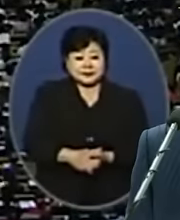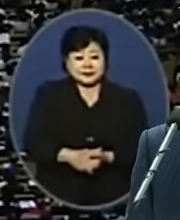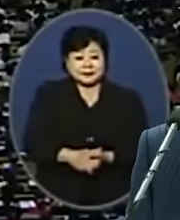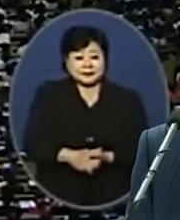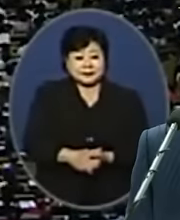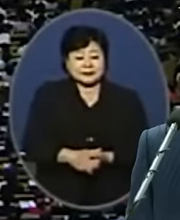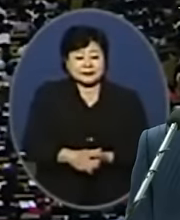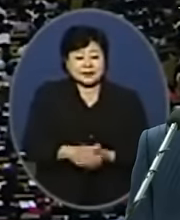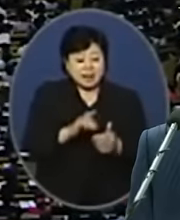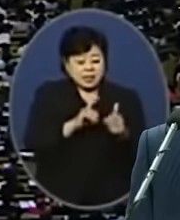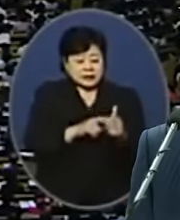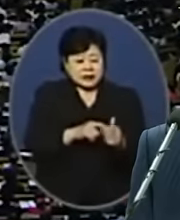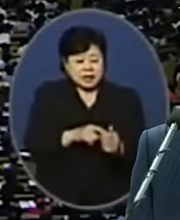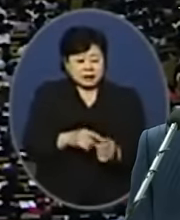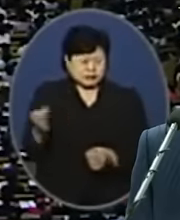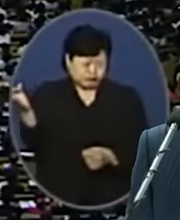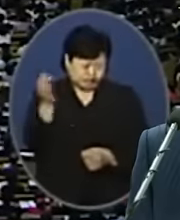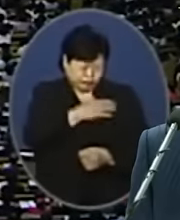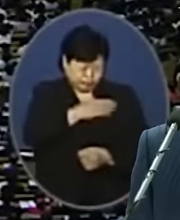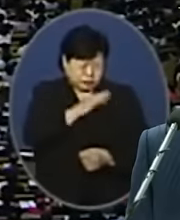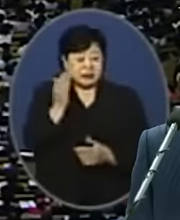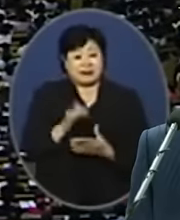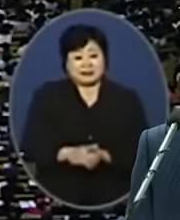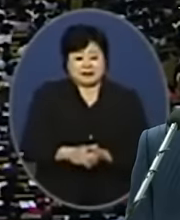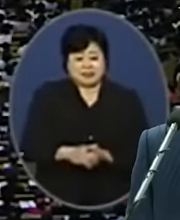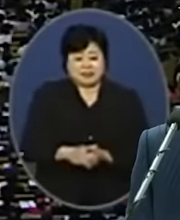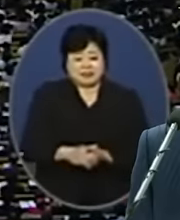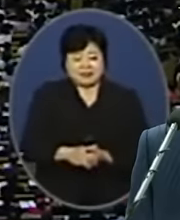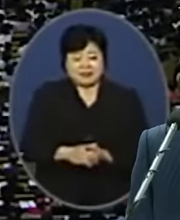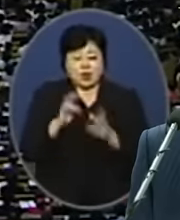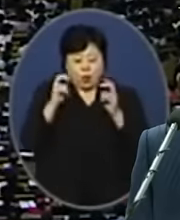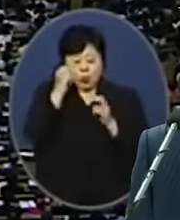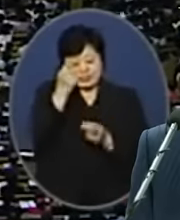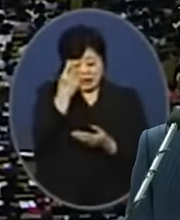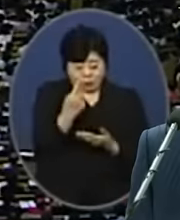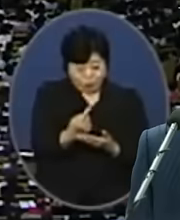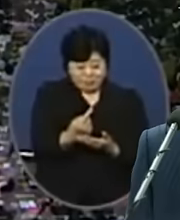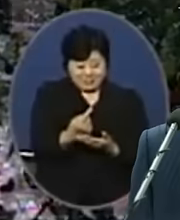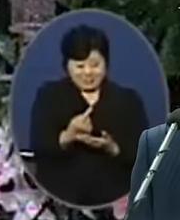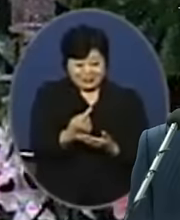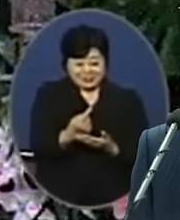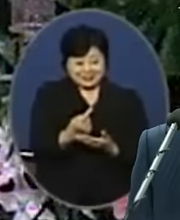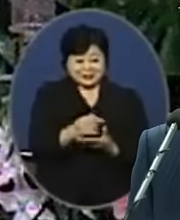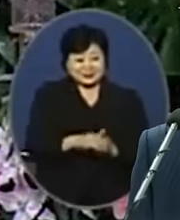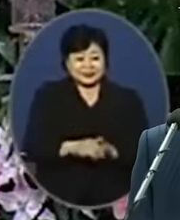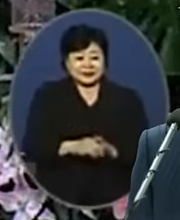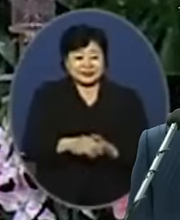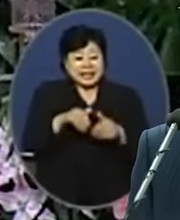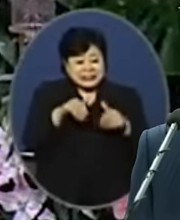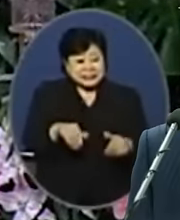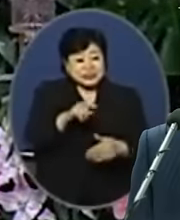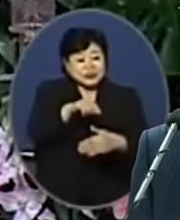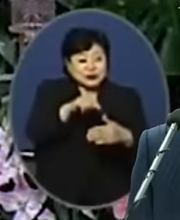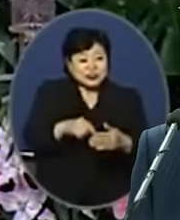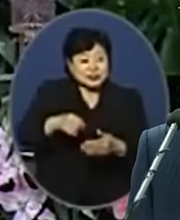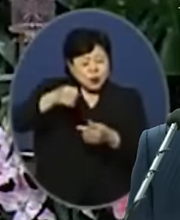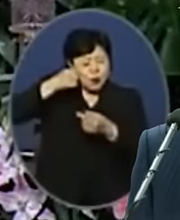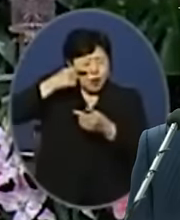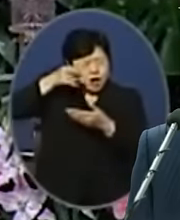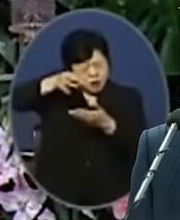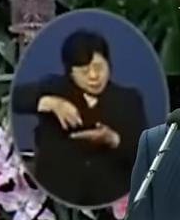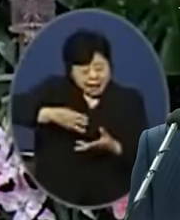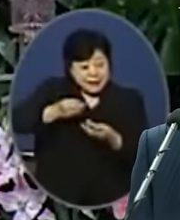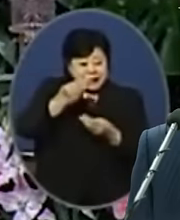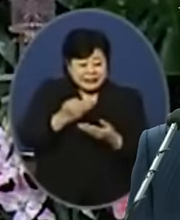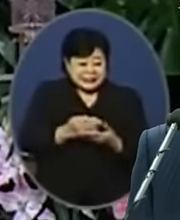그는 억만장자가 되었습니다. 그리고 저기 회사에 나오는 직원들 중에 월급을 많이 받은